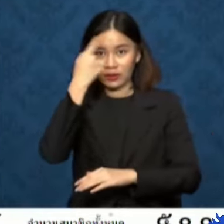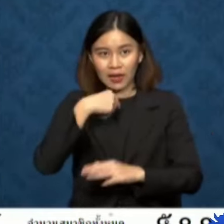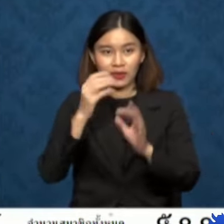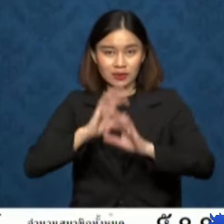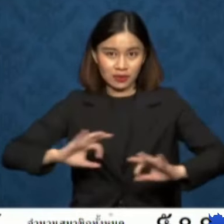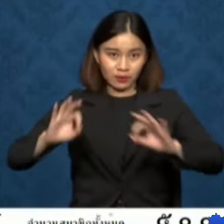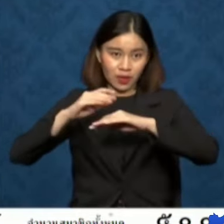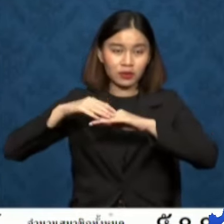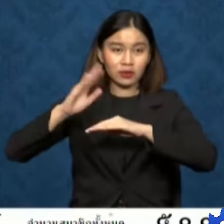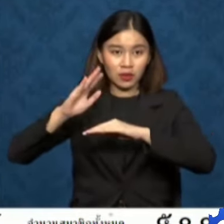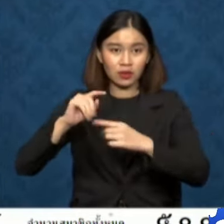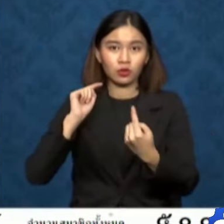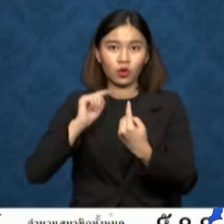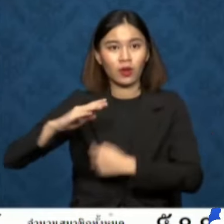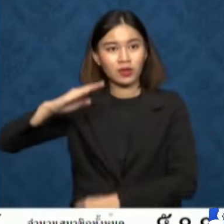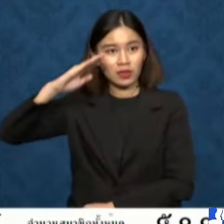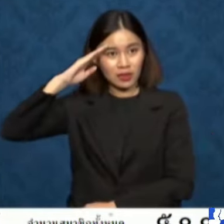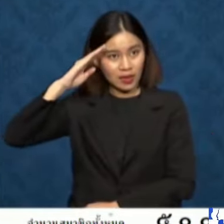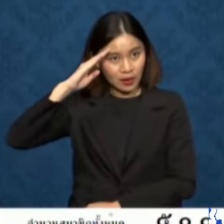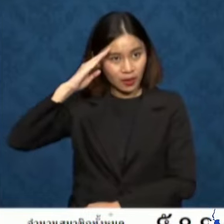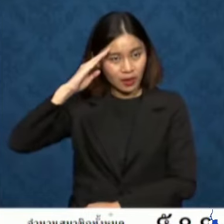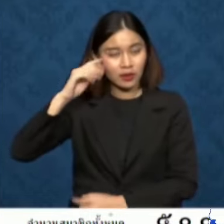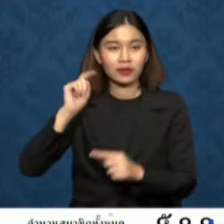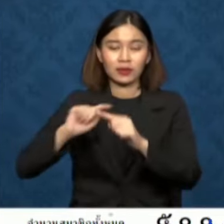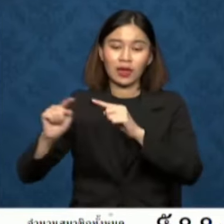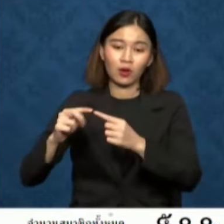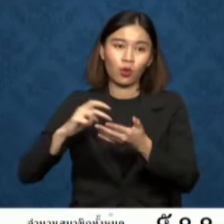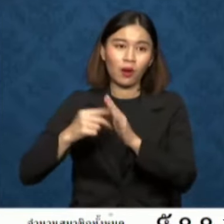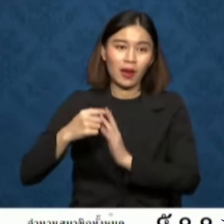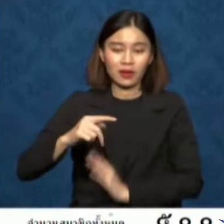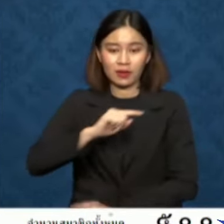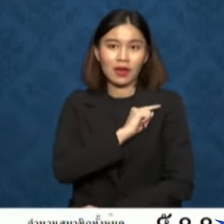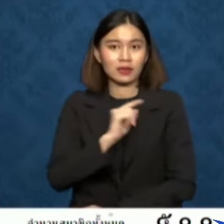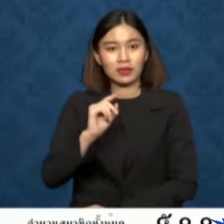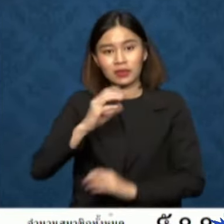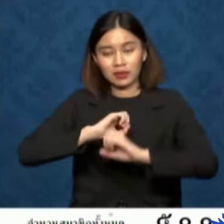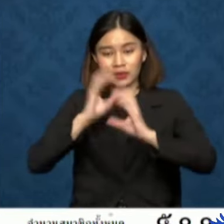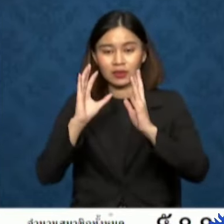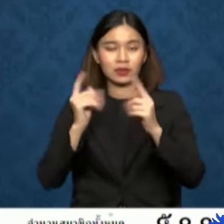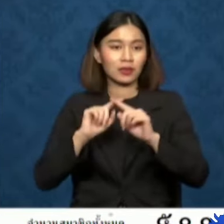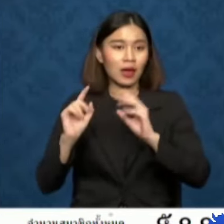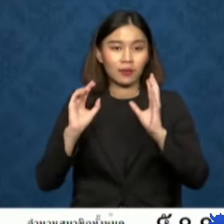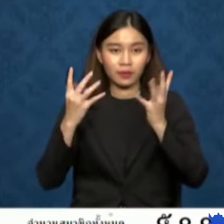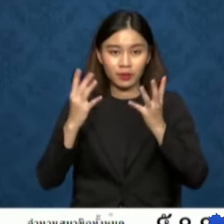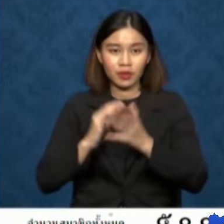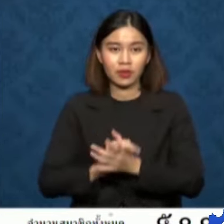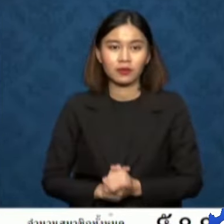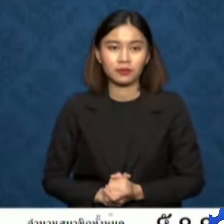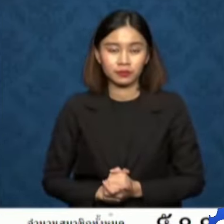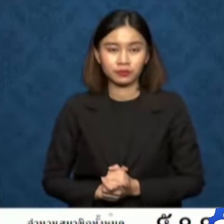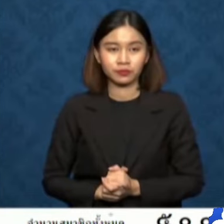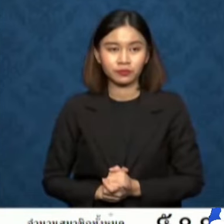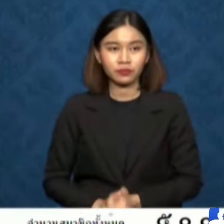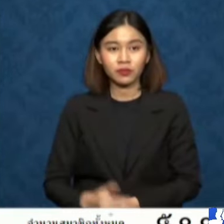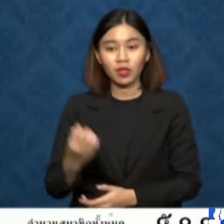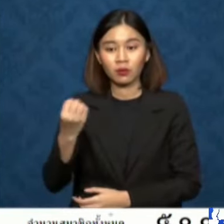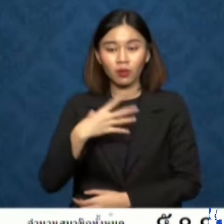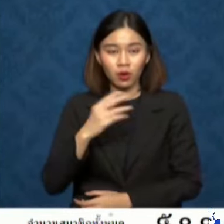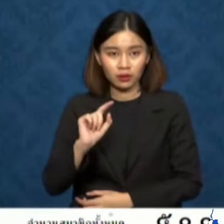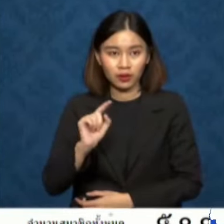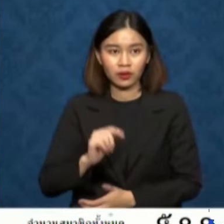จำเป็นหรือผมเรียกว่านายพลตบยุงที่ไม่มีหน้าที่ที่ชัดเจนแล้วบอกว่าอะไร